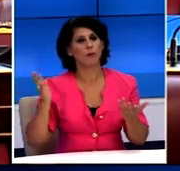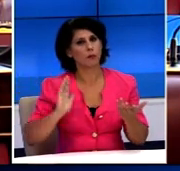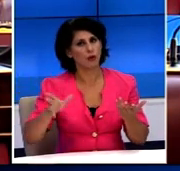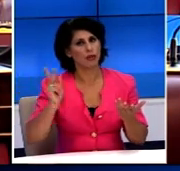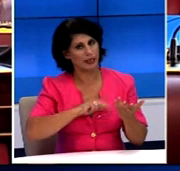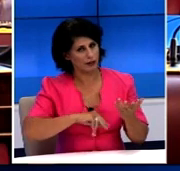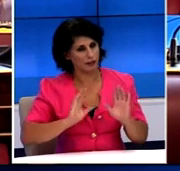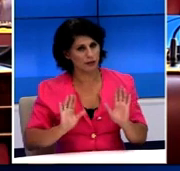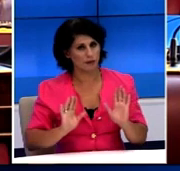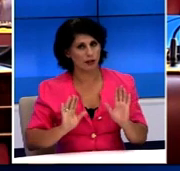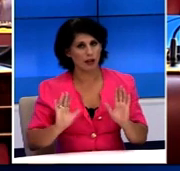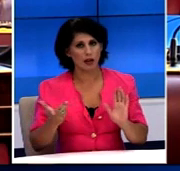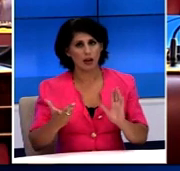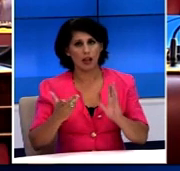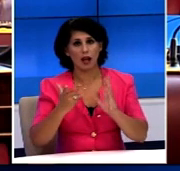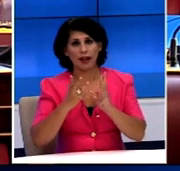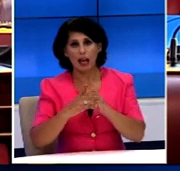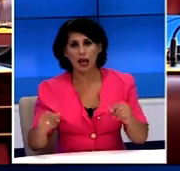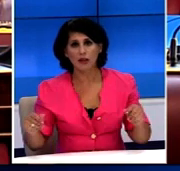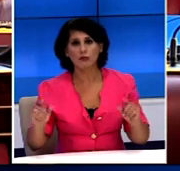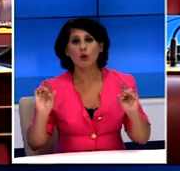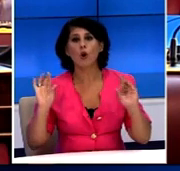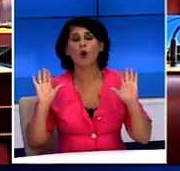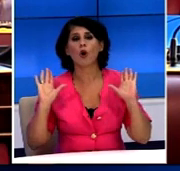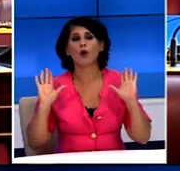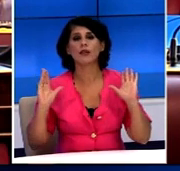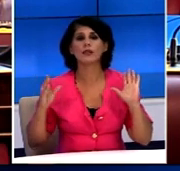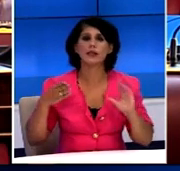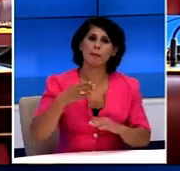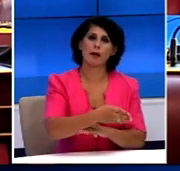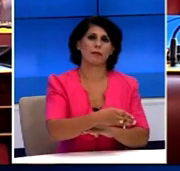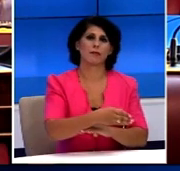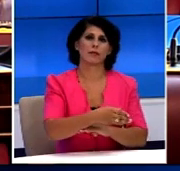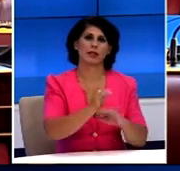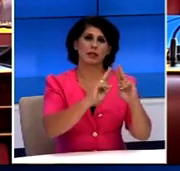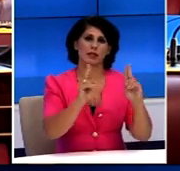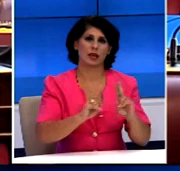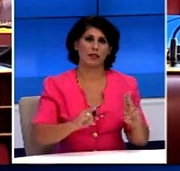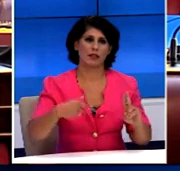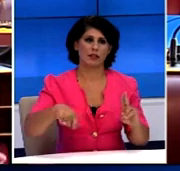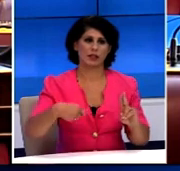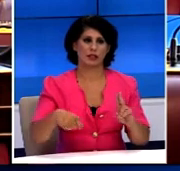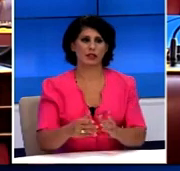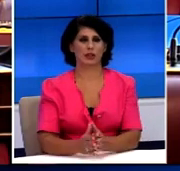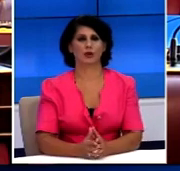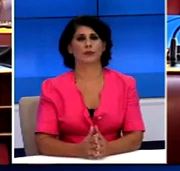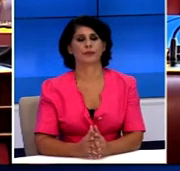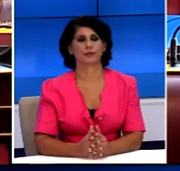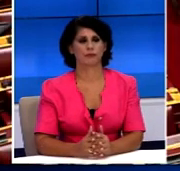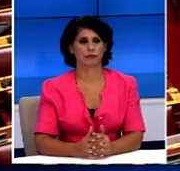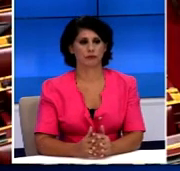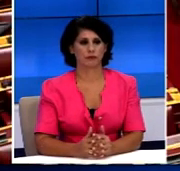να κερδίζαμε, αλλά να τα χάσουμε χωρίς καν να πάμε σε διεθνές δικαστήριο.